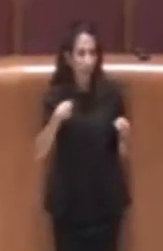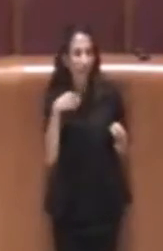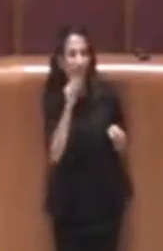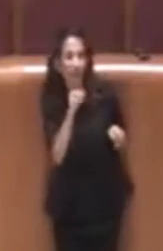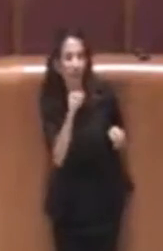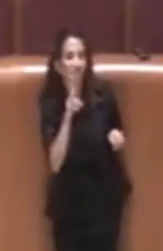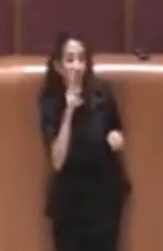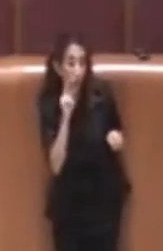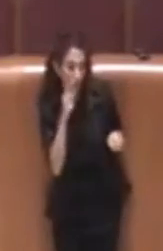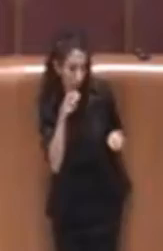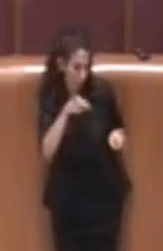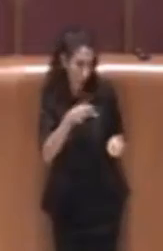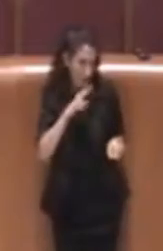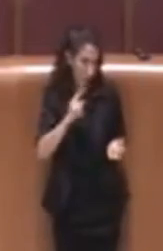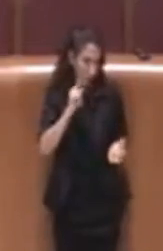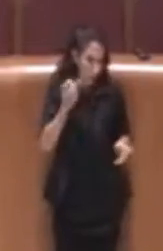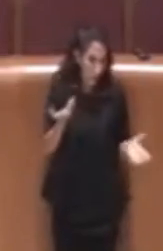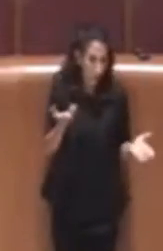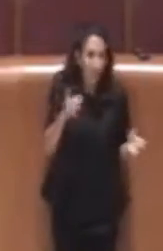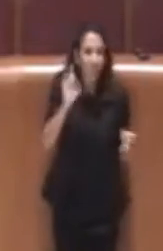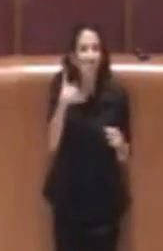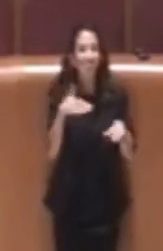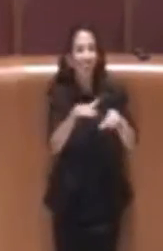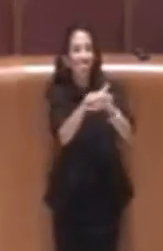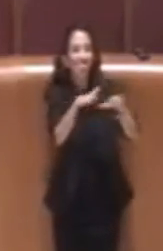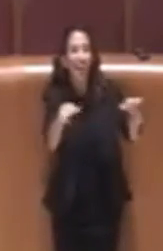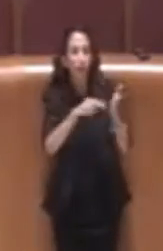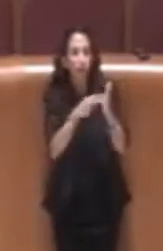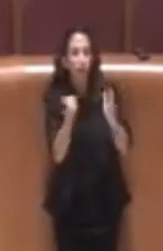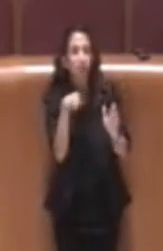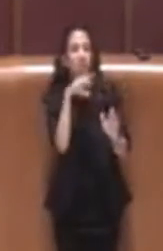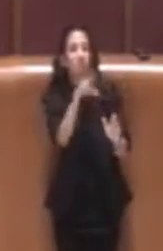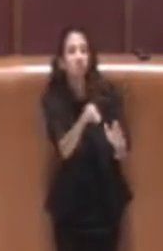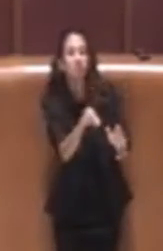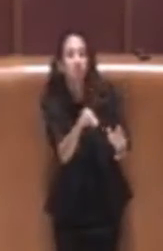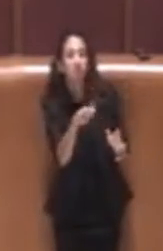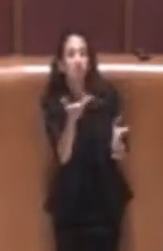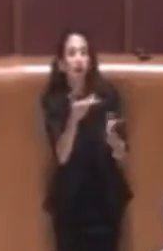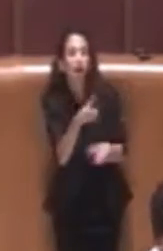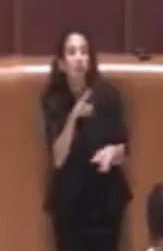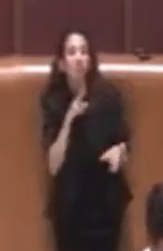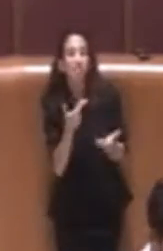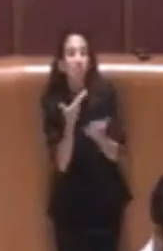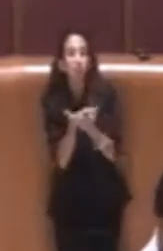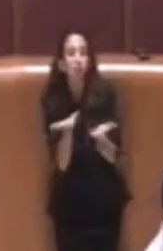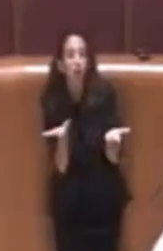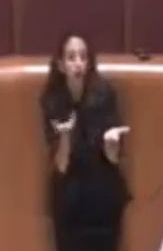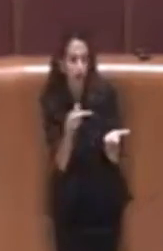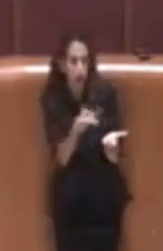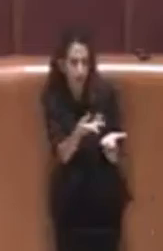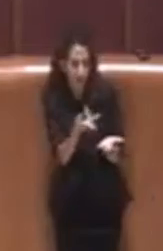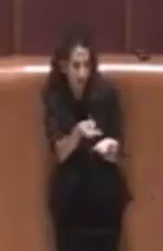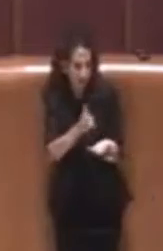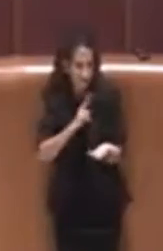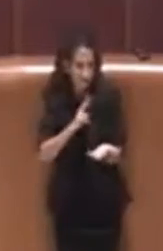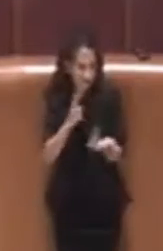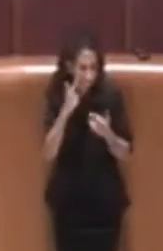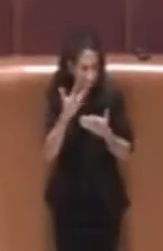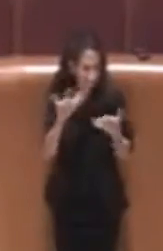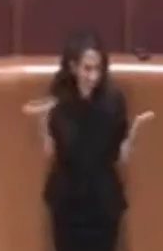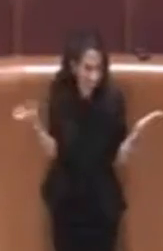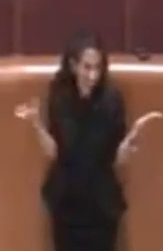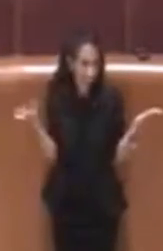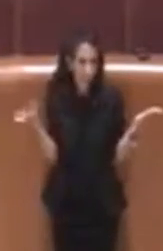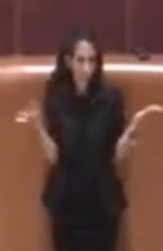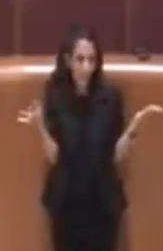chiedere al tavolo tecnico queste quattro proposte, che mi dici? In commissione l'abbiamo già saputo che quelle erano